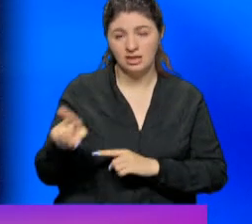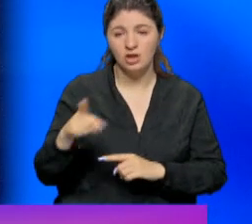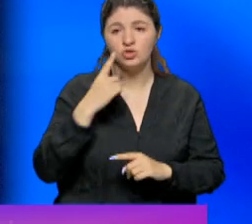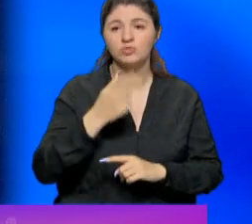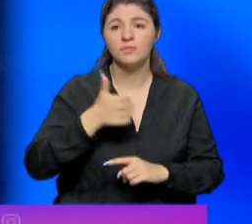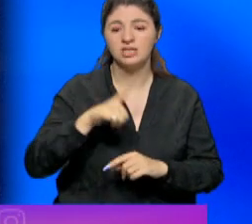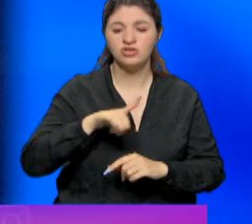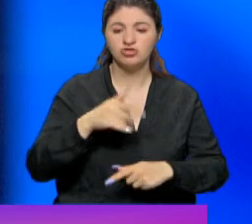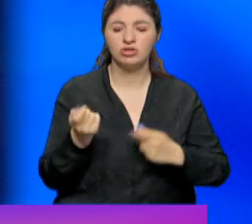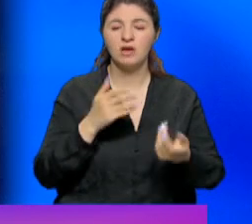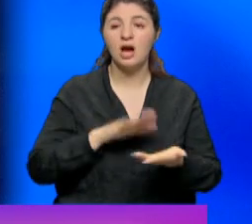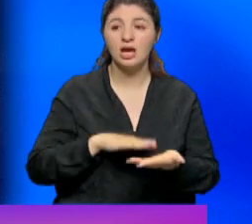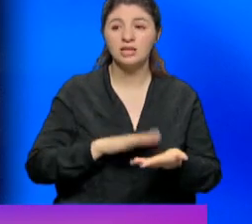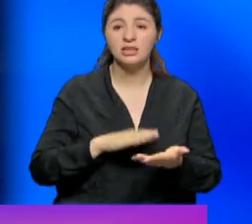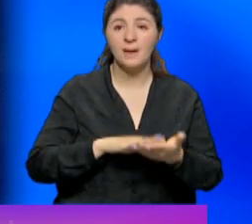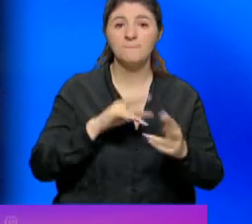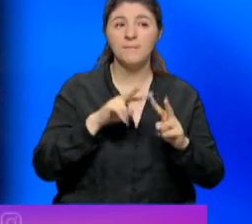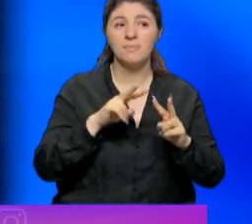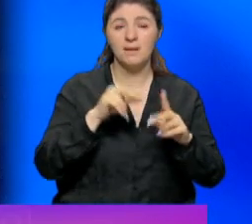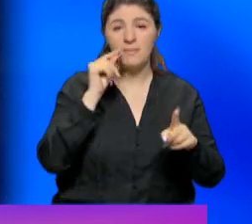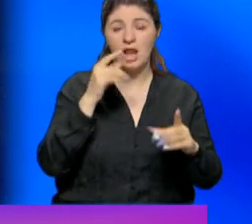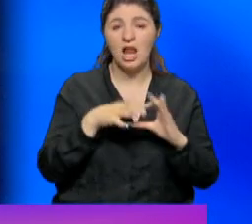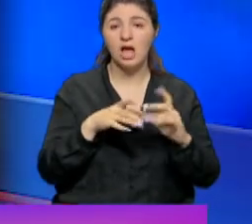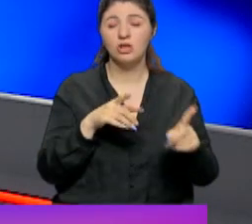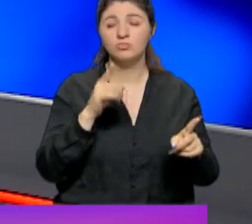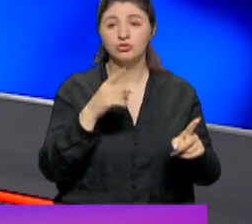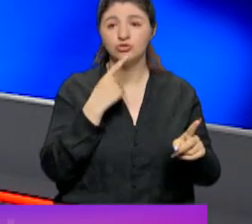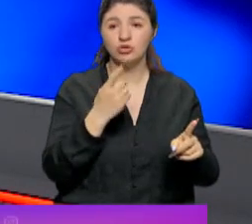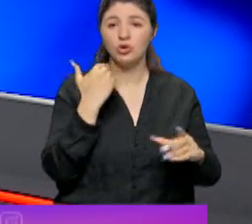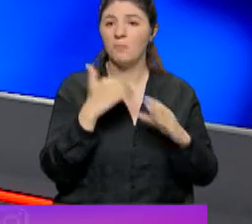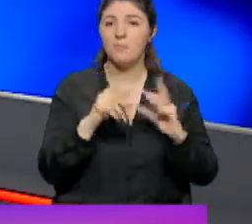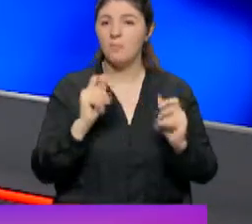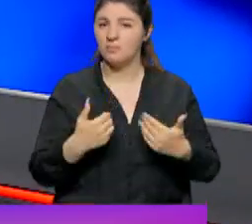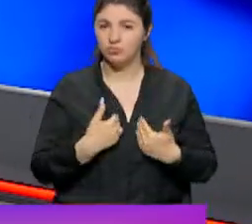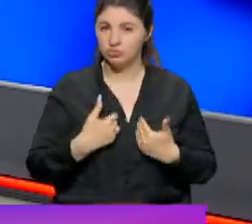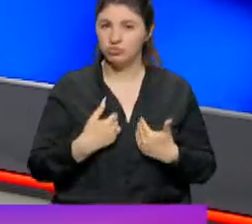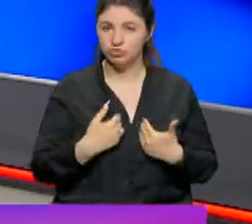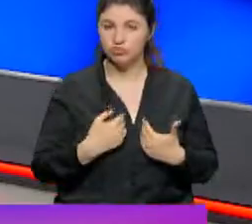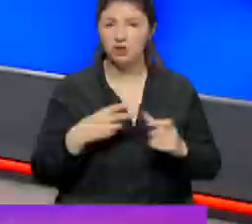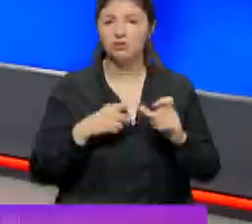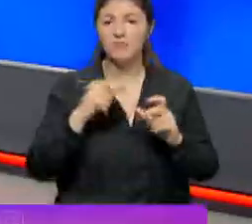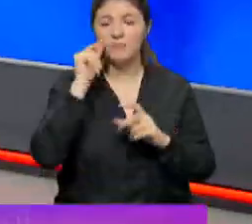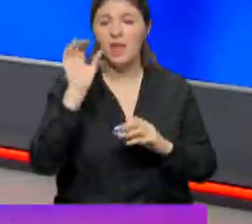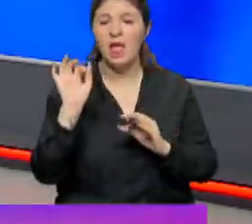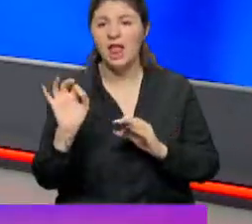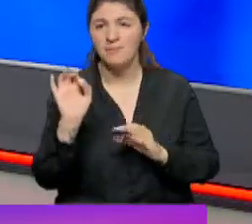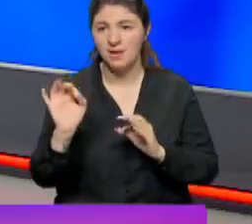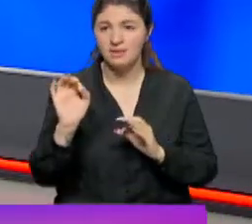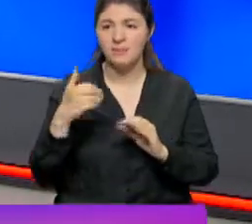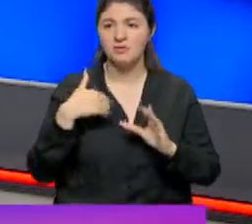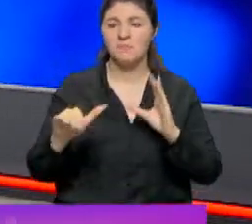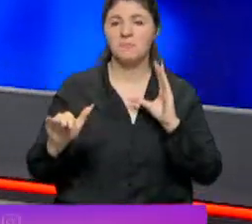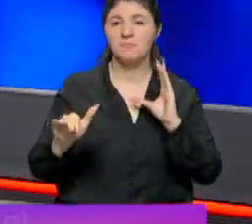Cumhurbaşkanı yakın çalışma arkadaşlarını Mehmet uçmayı bu sözlerini yorumla Mıştım Şamil Tayyar hemen